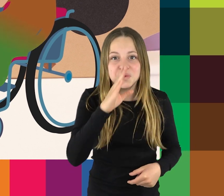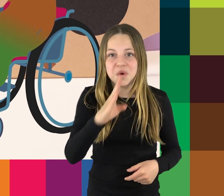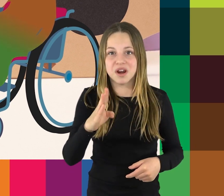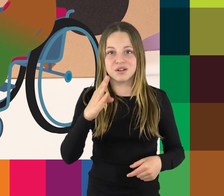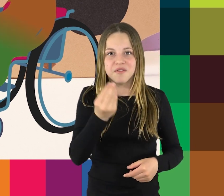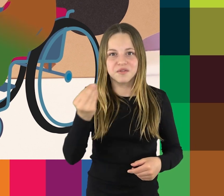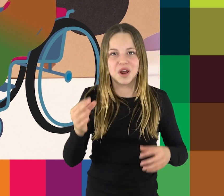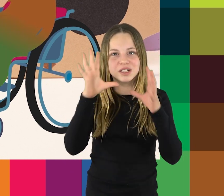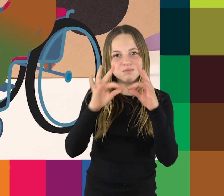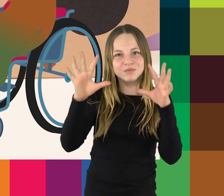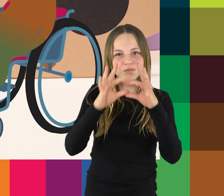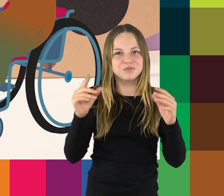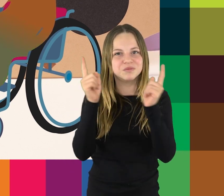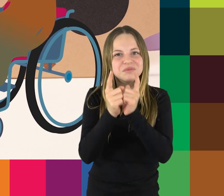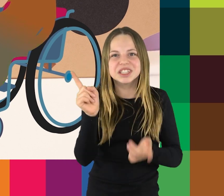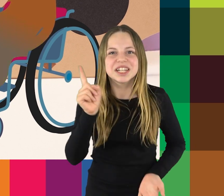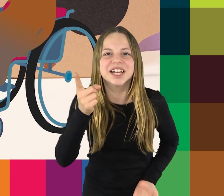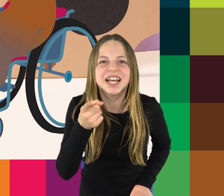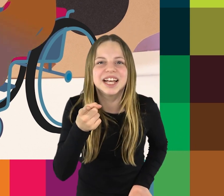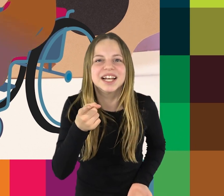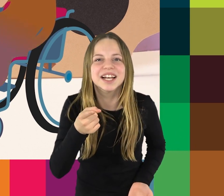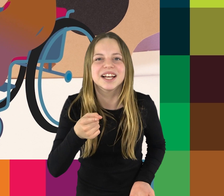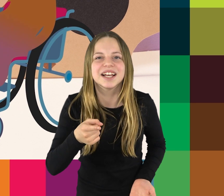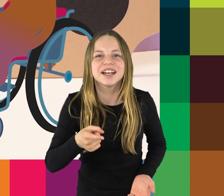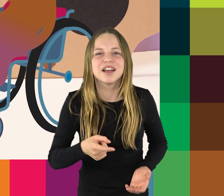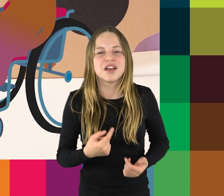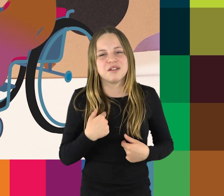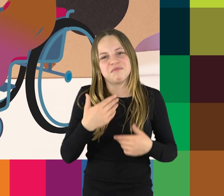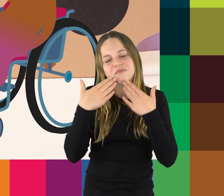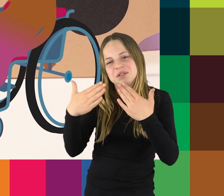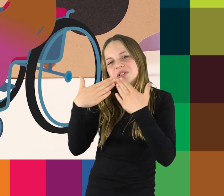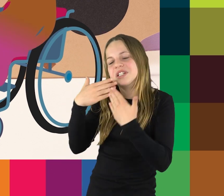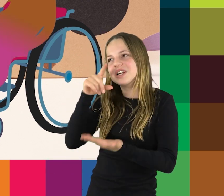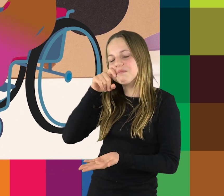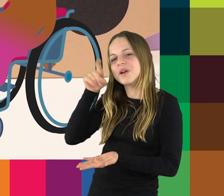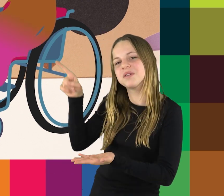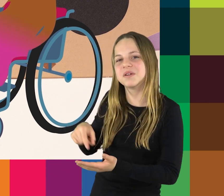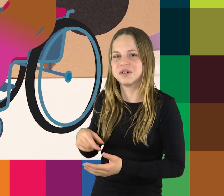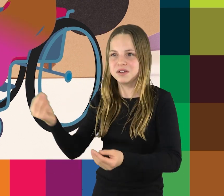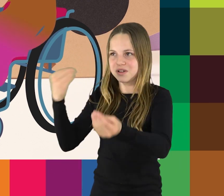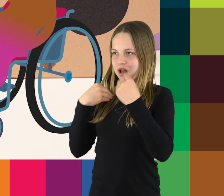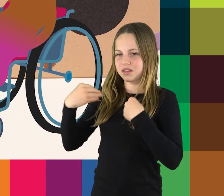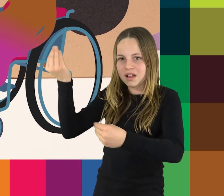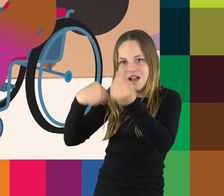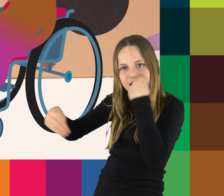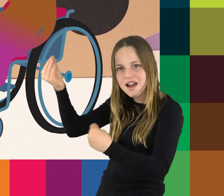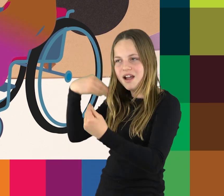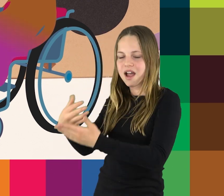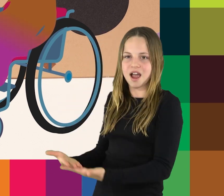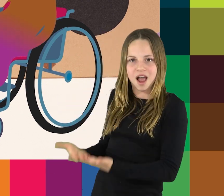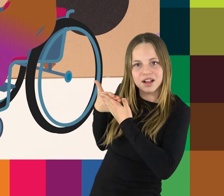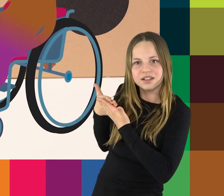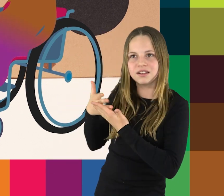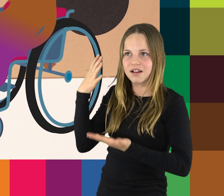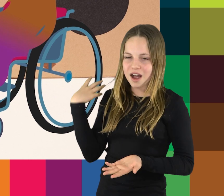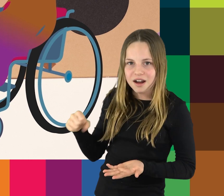Je suis tellement heureuse qu'on ait découvert les droits des enfants. Merci de nous avoir aidés, Lipa. Et si on chantait notre